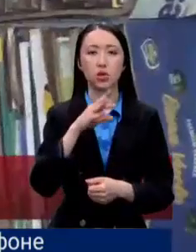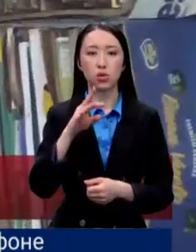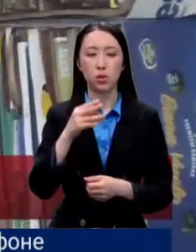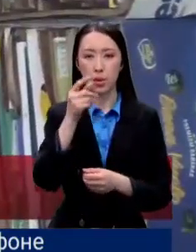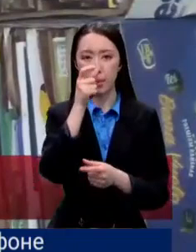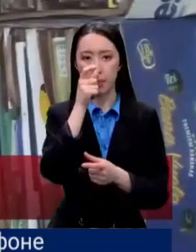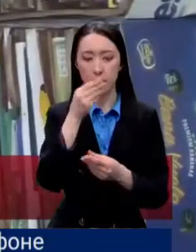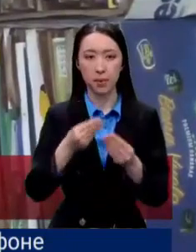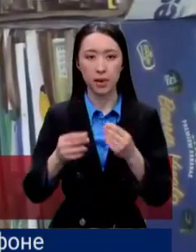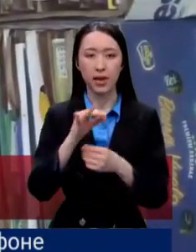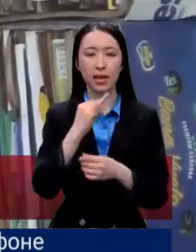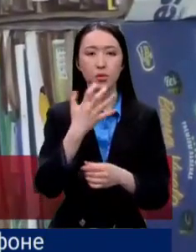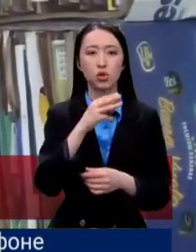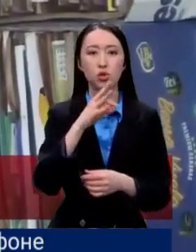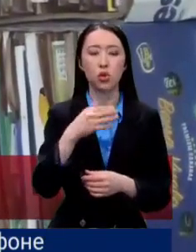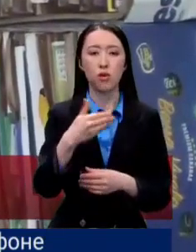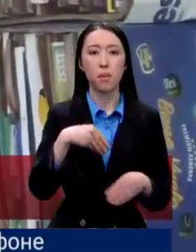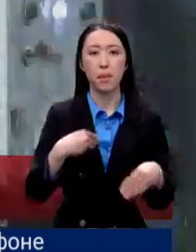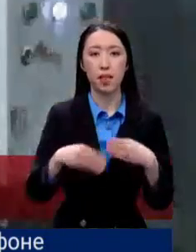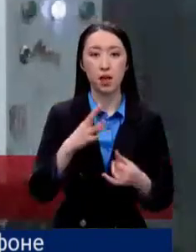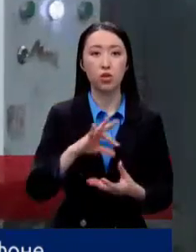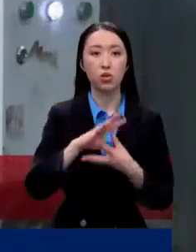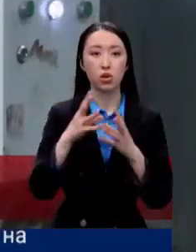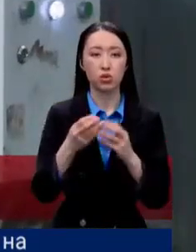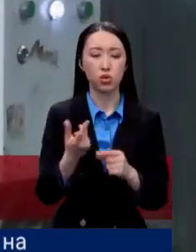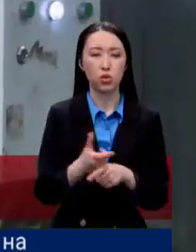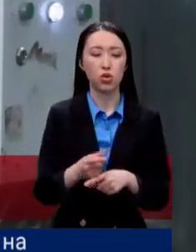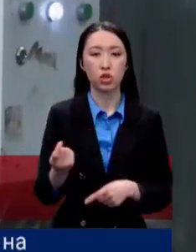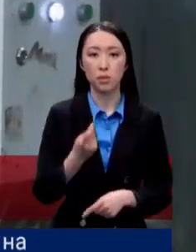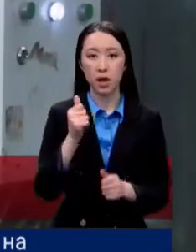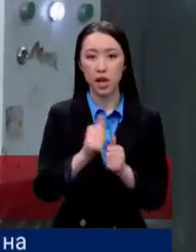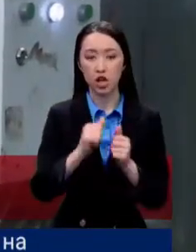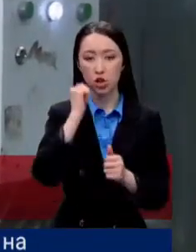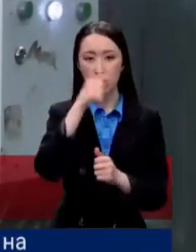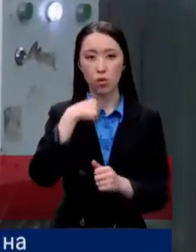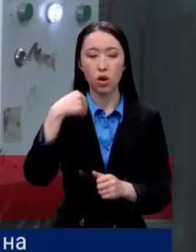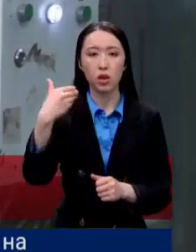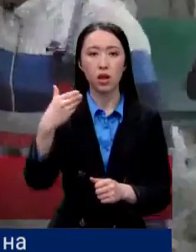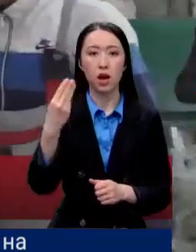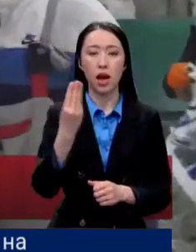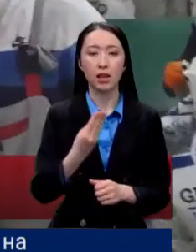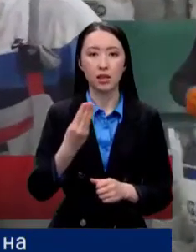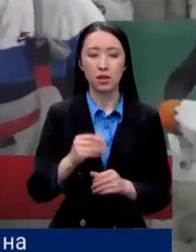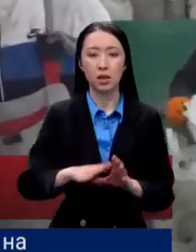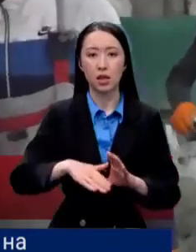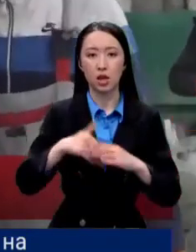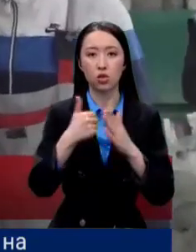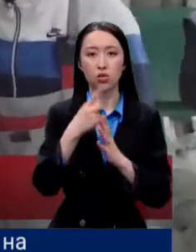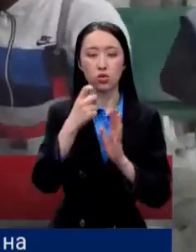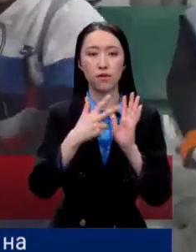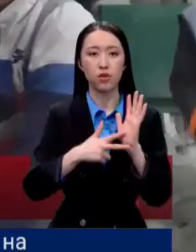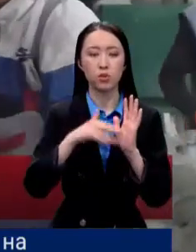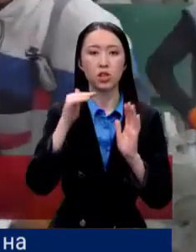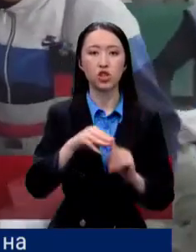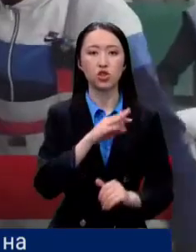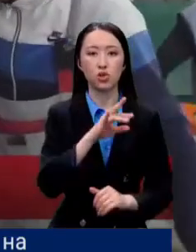тонн пластика. Но результаты, по словам специалистов, ничтожно малы. Ведь ежегодно в Мангистау скапливается до 180 тысяч тонн